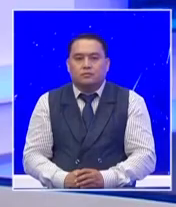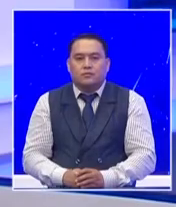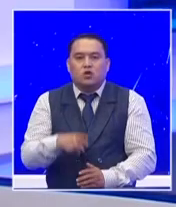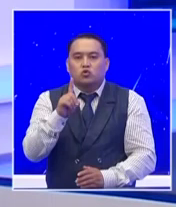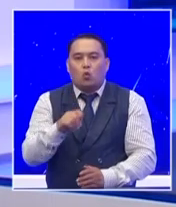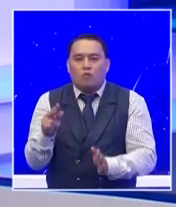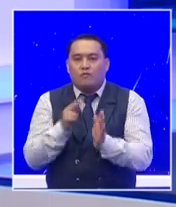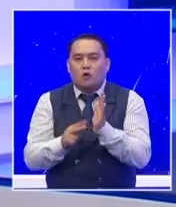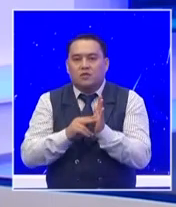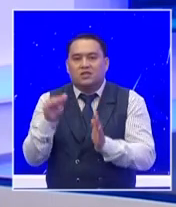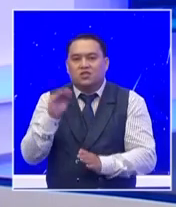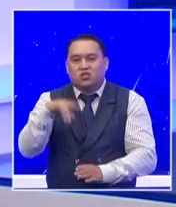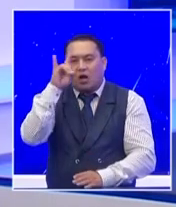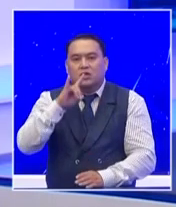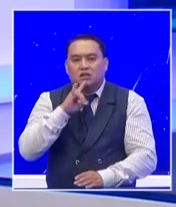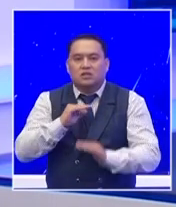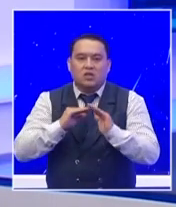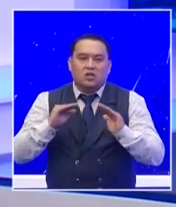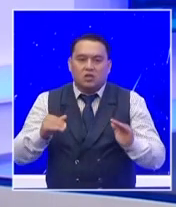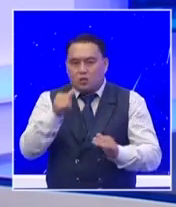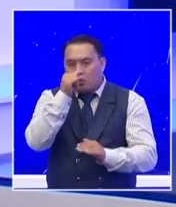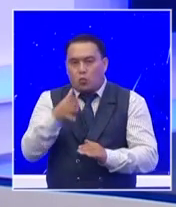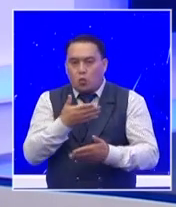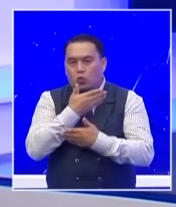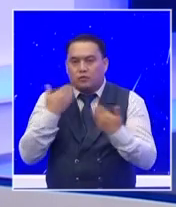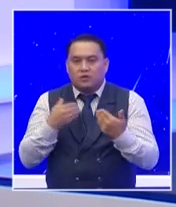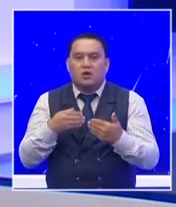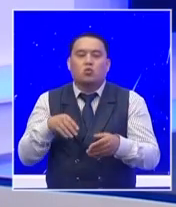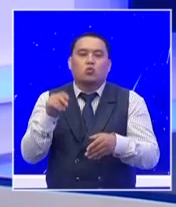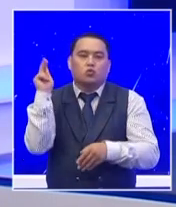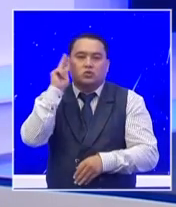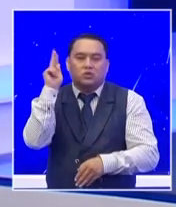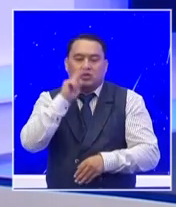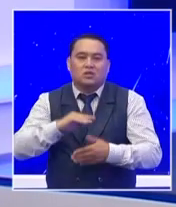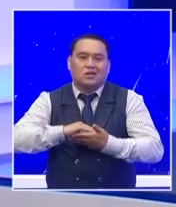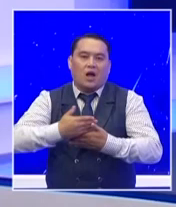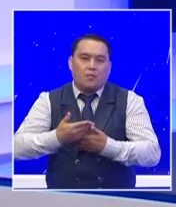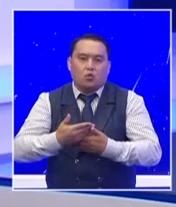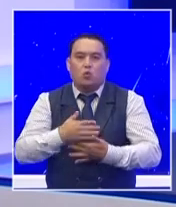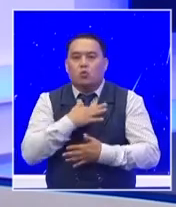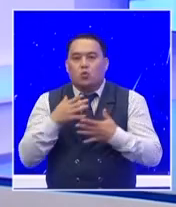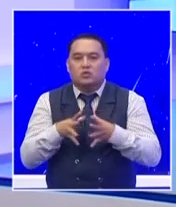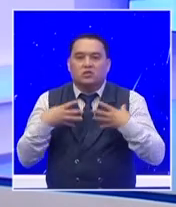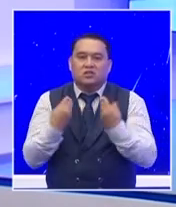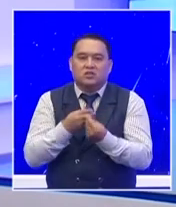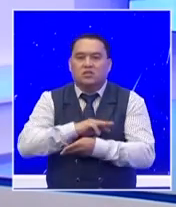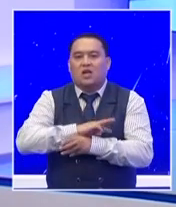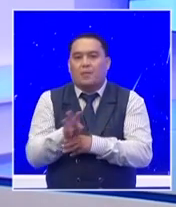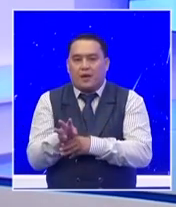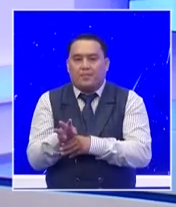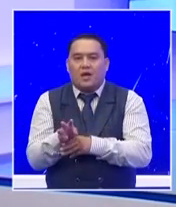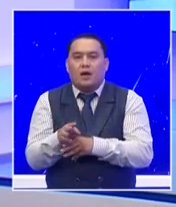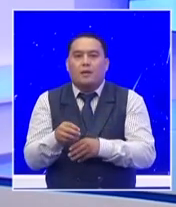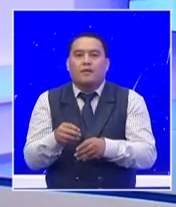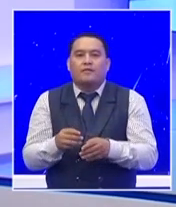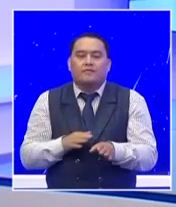Больше 180 тысяч казахстанских школьников не имеет компьютеров. Особенно остро стоит дефицит в многодетных и малообеспеченных семьях.